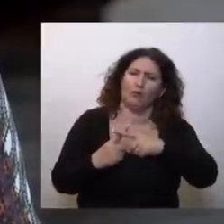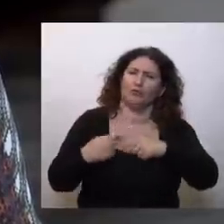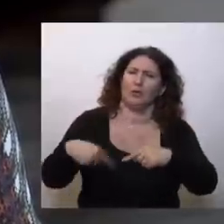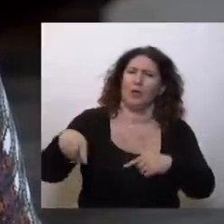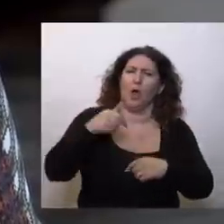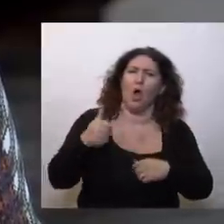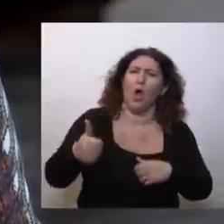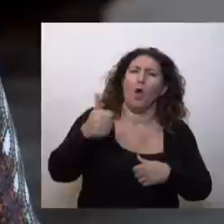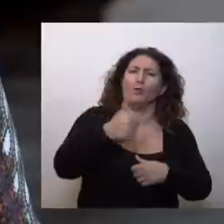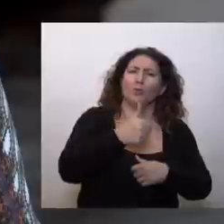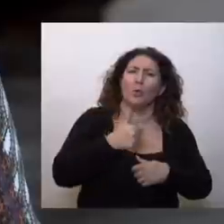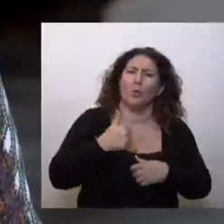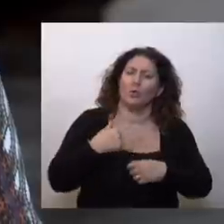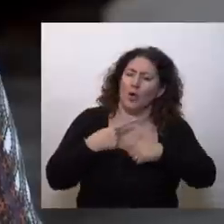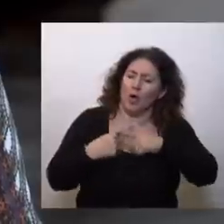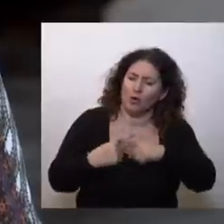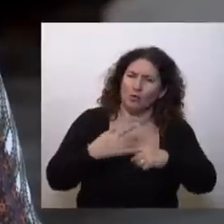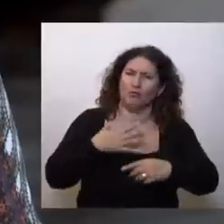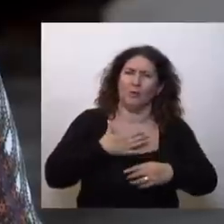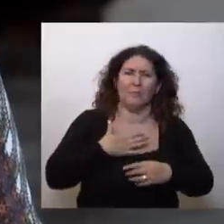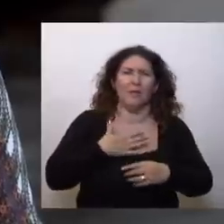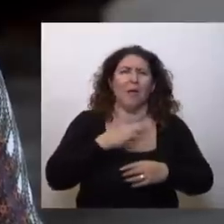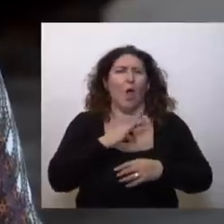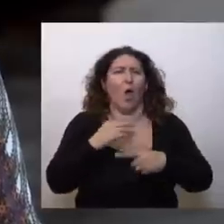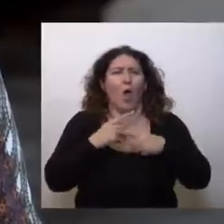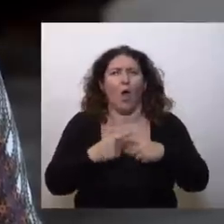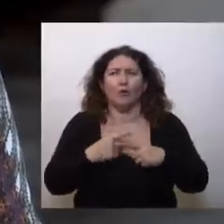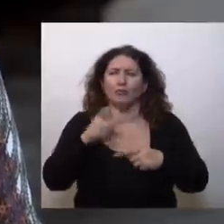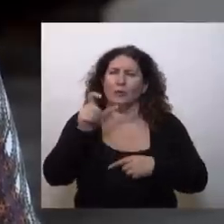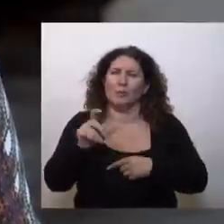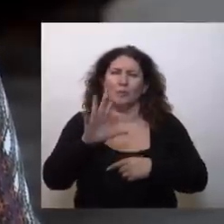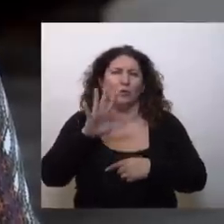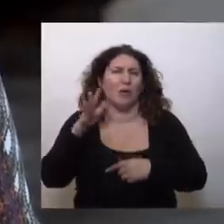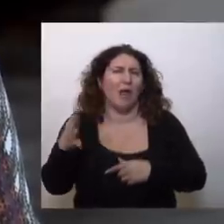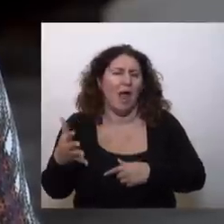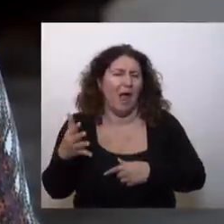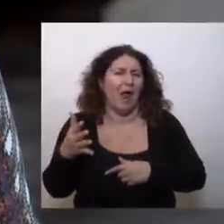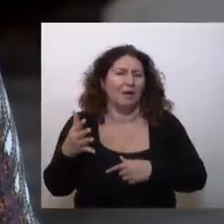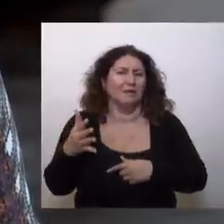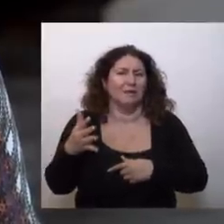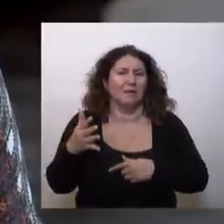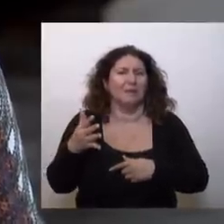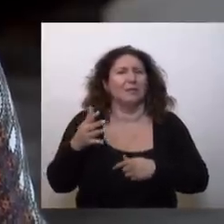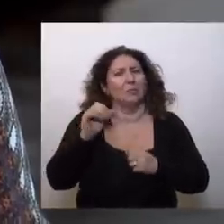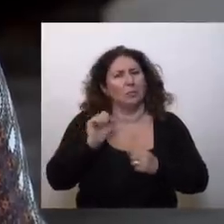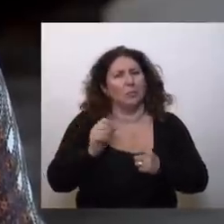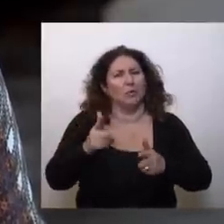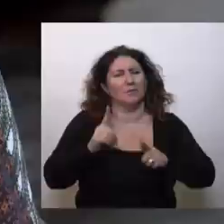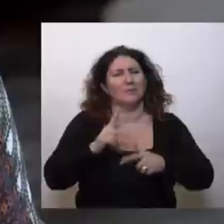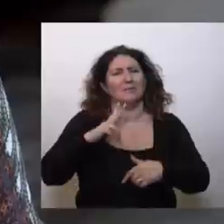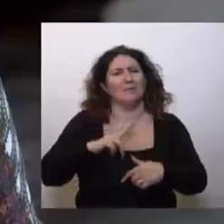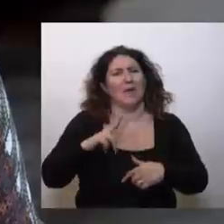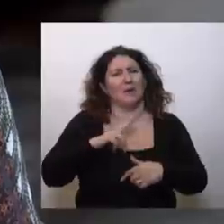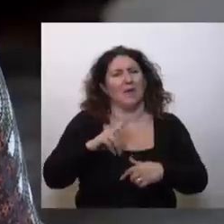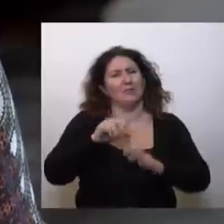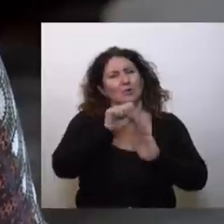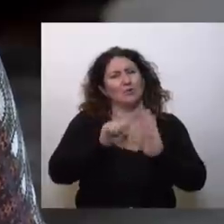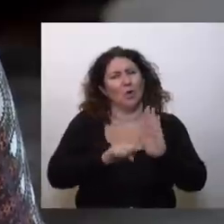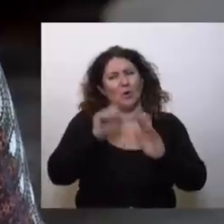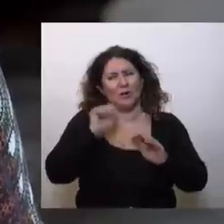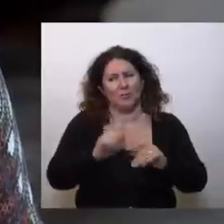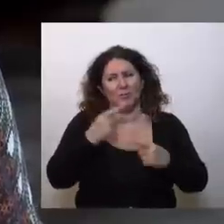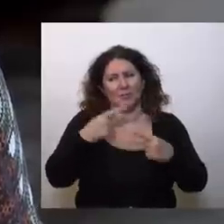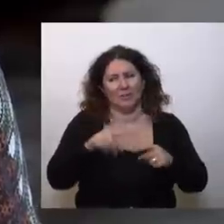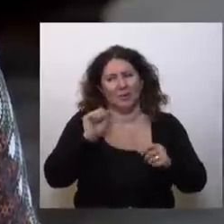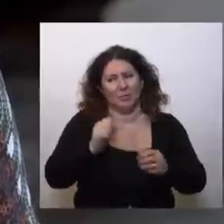altri, è un cammino di speranza. E può diventare una storia che possiamo veramente raccontare a tutti. Così riusciamo, ad esempio,